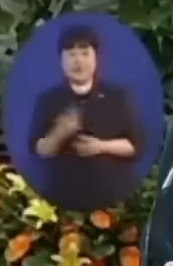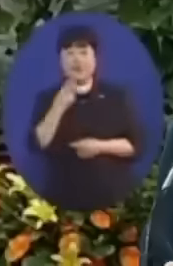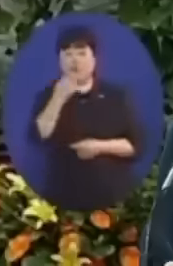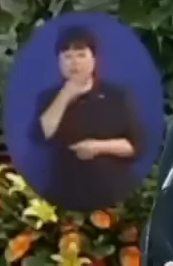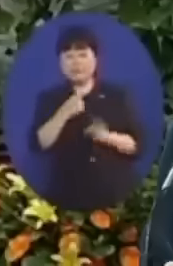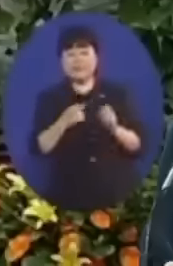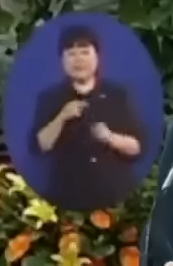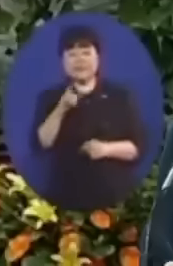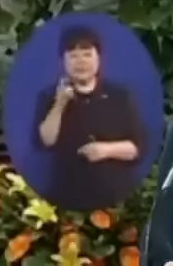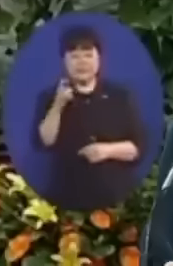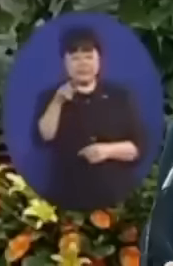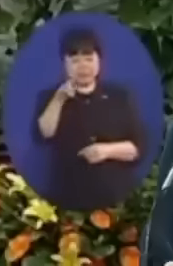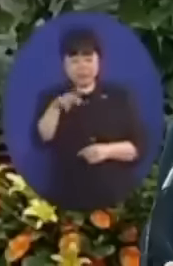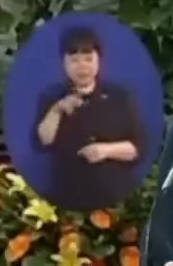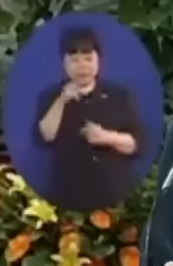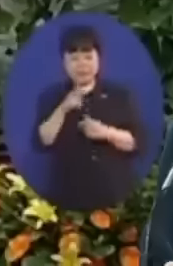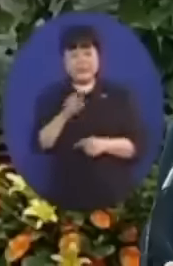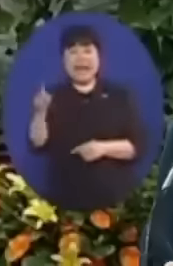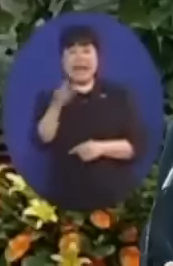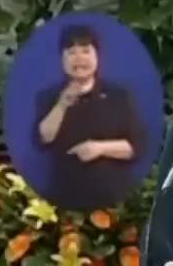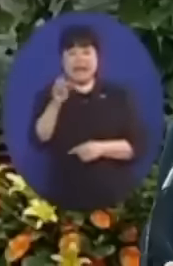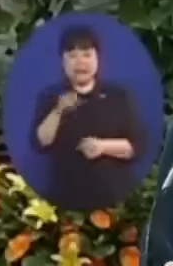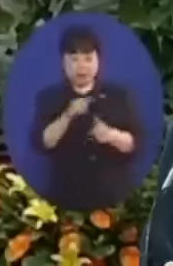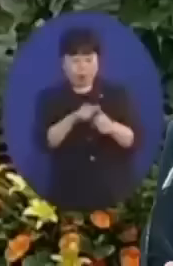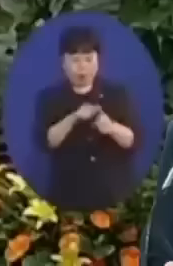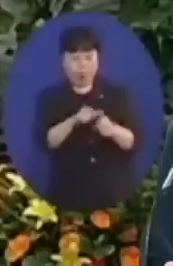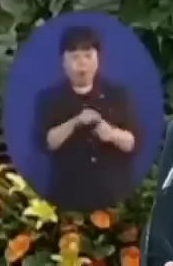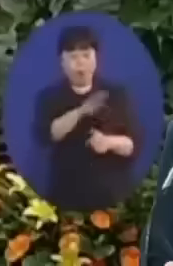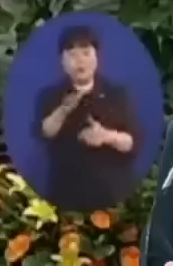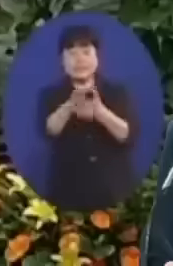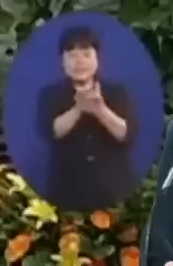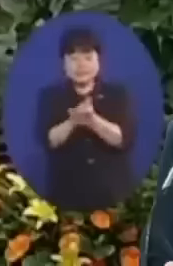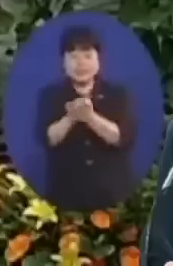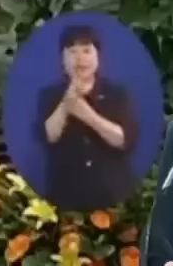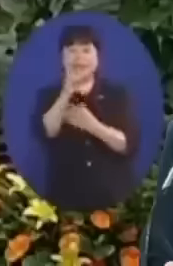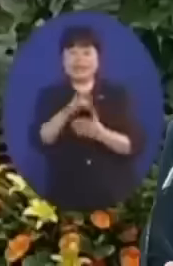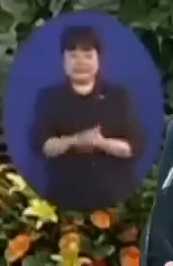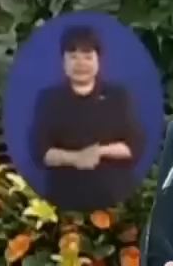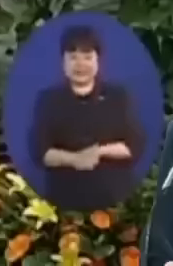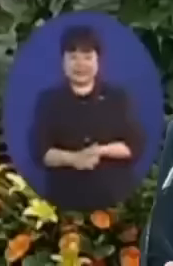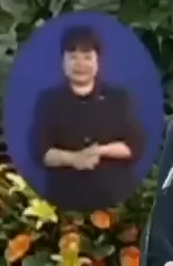요한복음 11장 11절에 나사로를 우리 친구라고 하셨습니다.